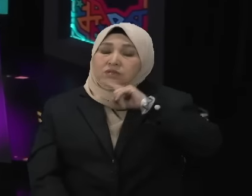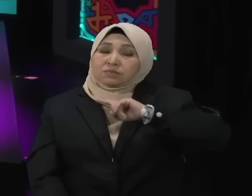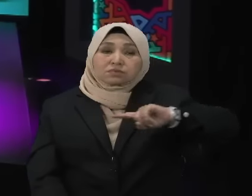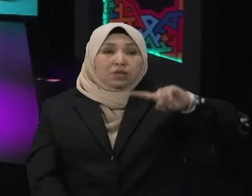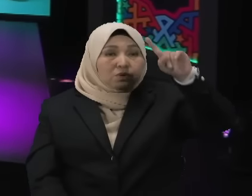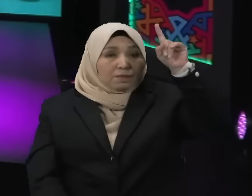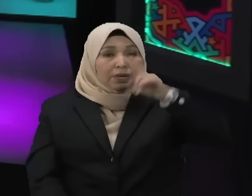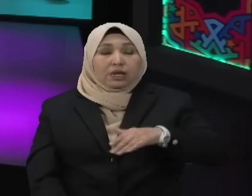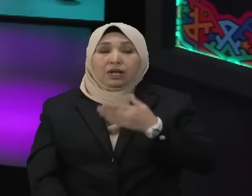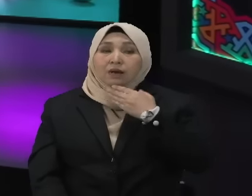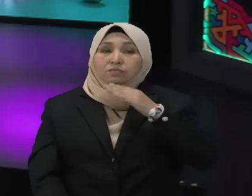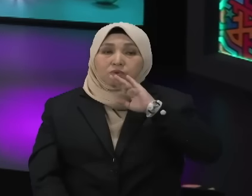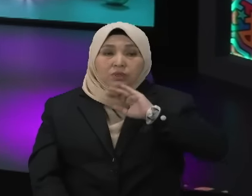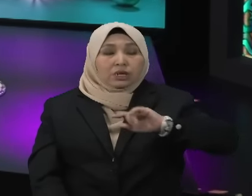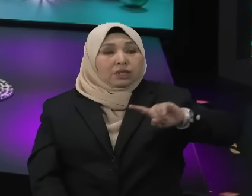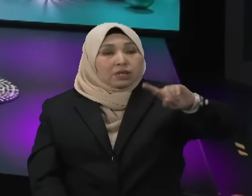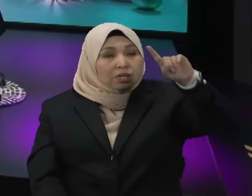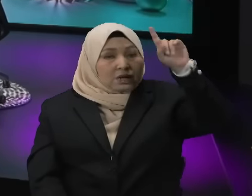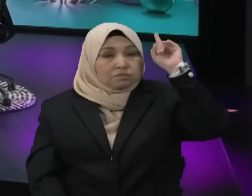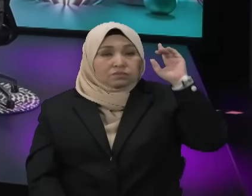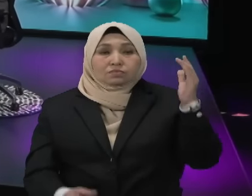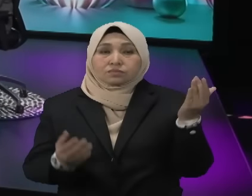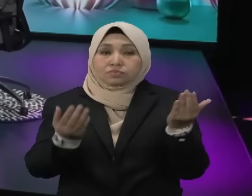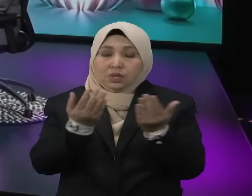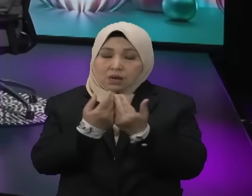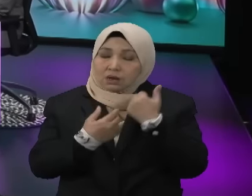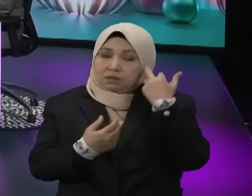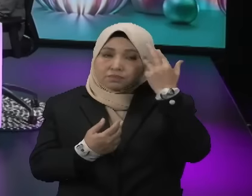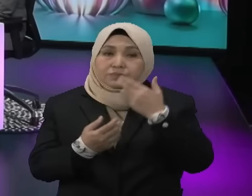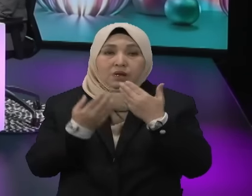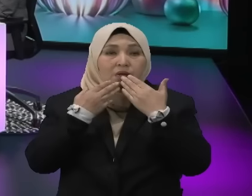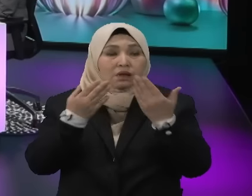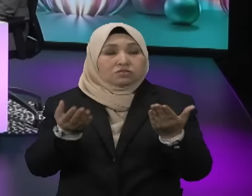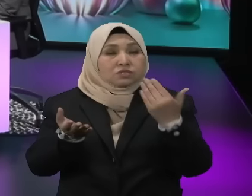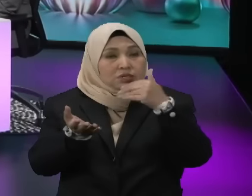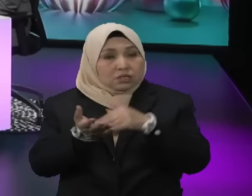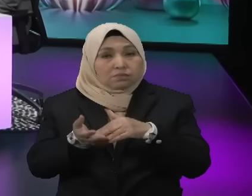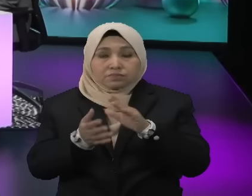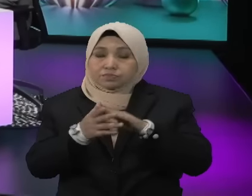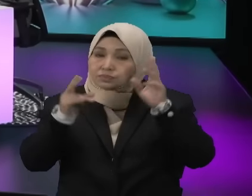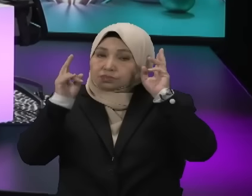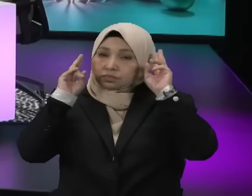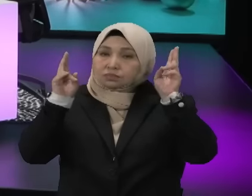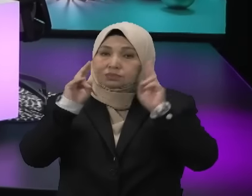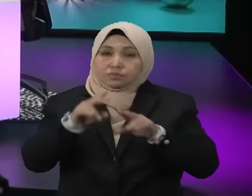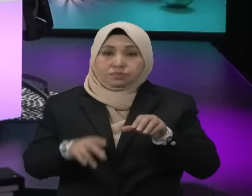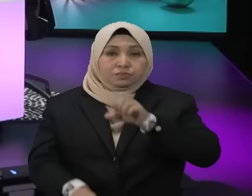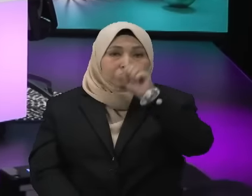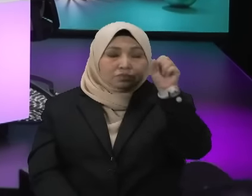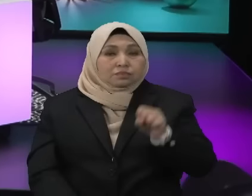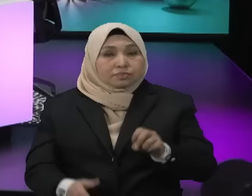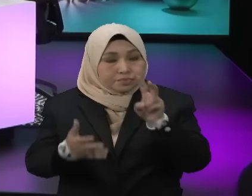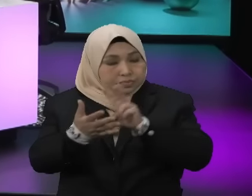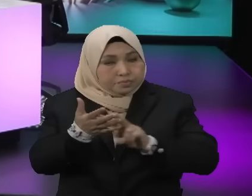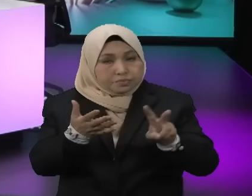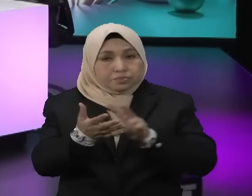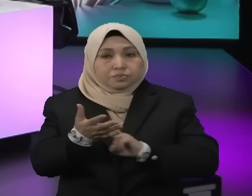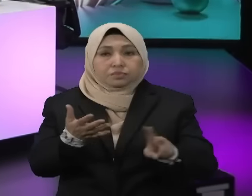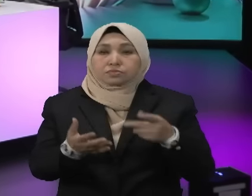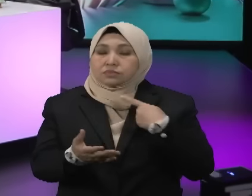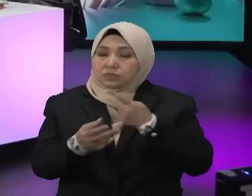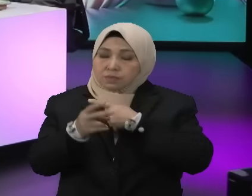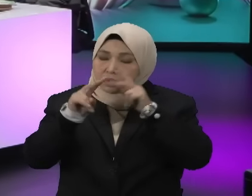Bismillahirrahmanirrahim. Alhamdulillah wassalatu wassalamu ala Rasulillah amma ba'd. Terima kasih sekali lagi Fadil Ustaz atas soalan dan juga bacaan. Kita